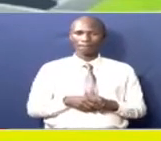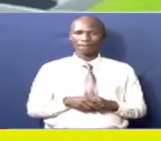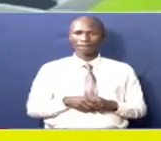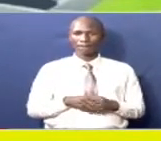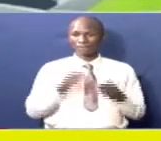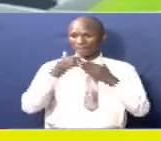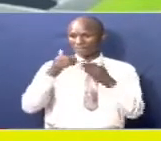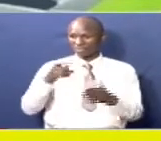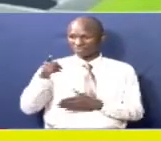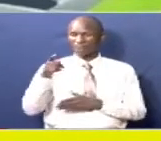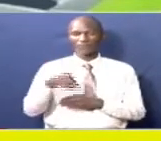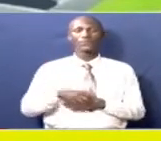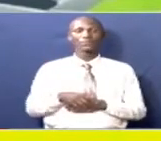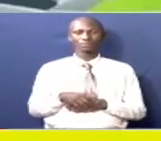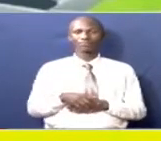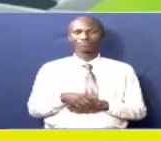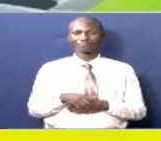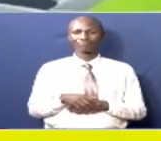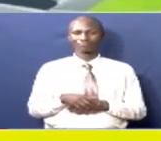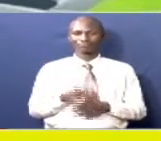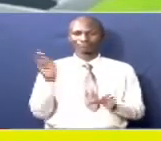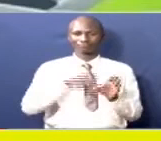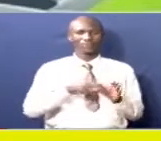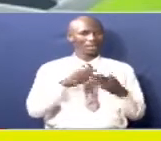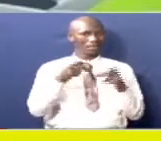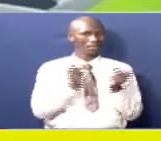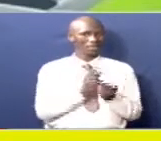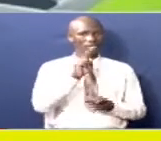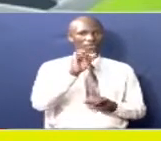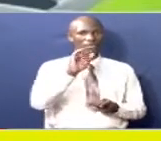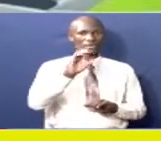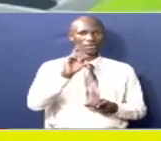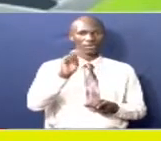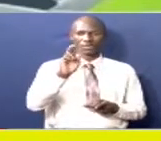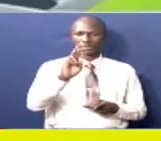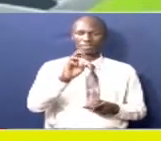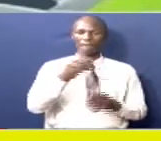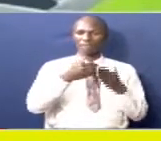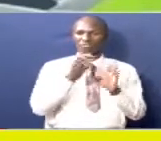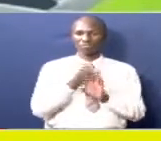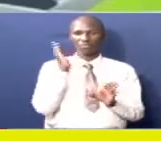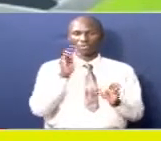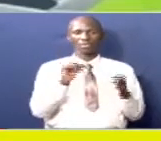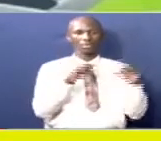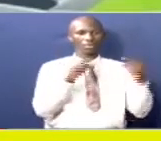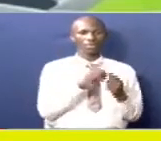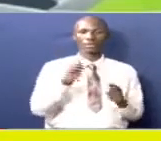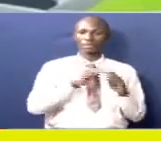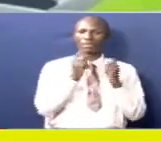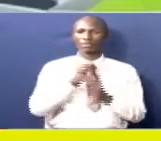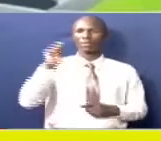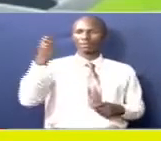ni waminie kuidhwa osie mwana wake Victor Wanyama. Na ke Victor Wanyama ula na ke waminie kuibetanga kikosi ni kiicha timu wa Harambee